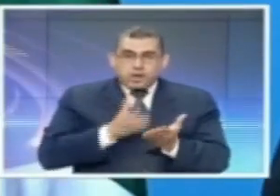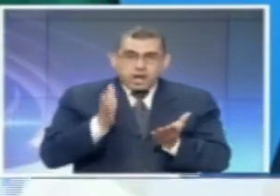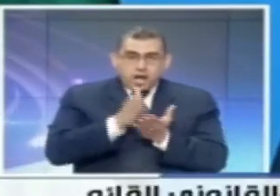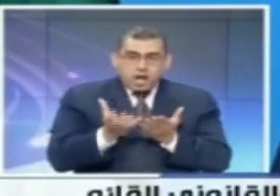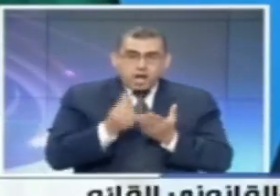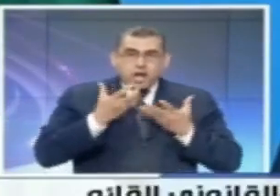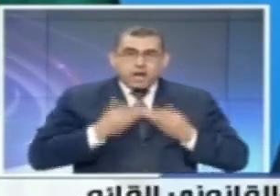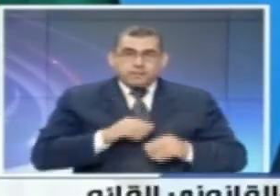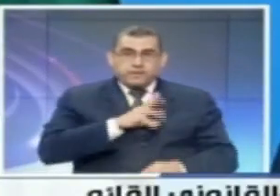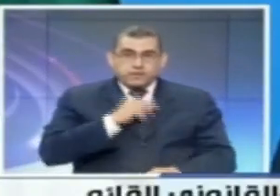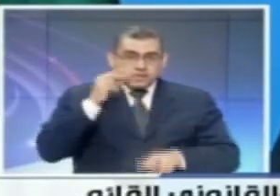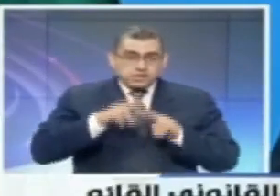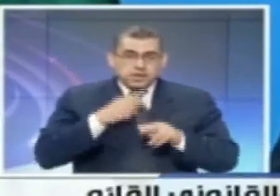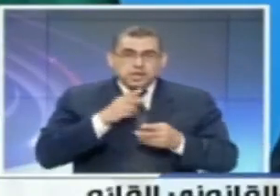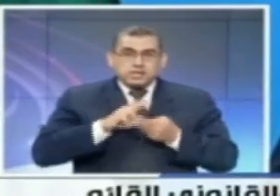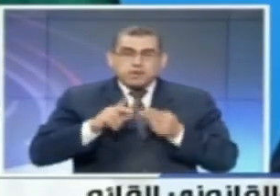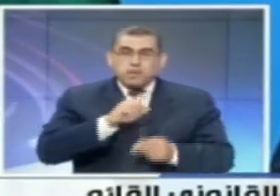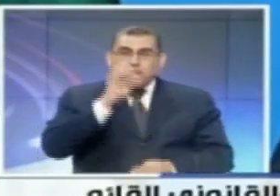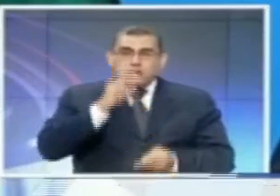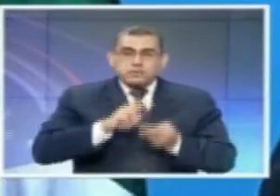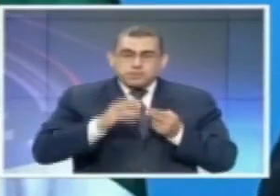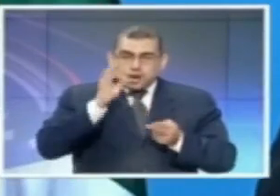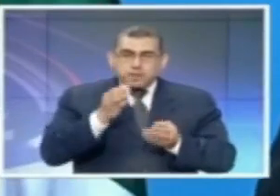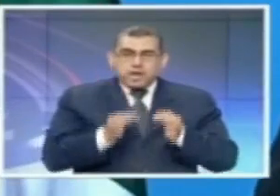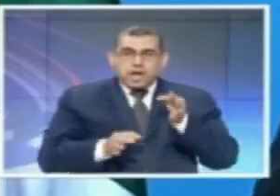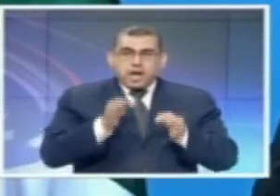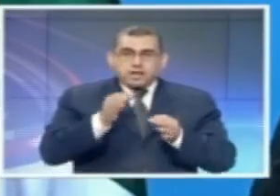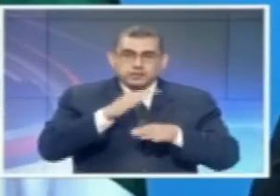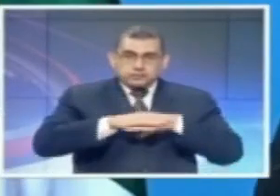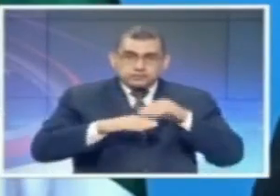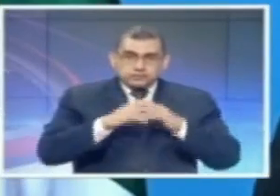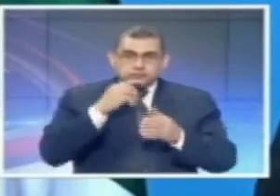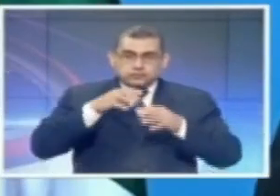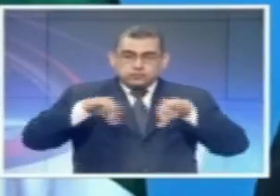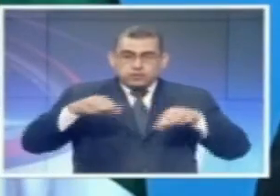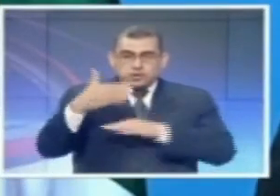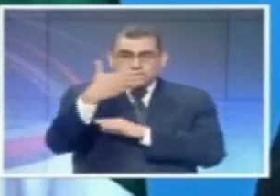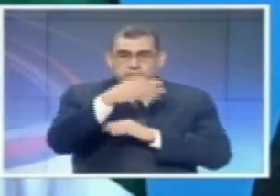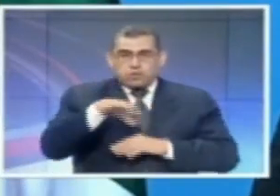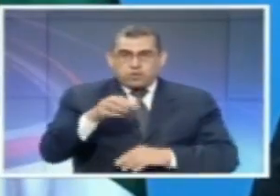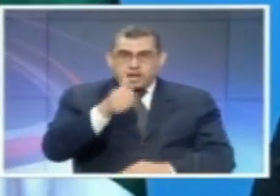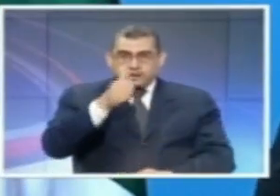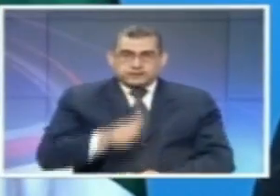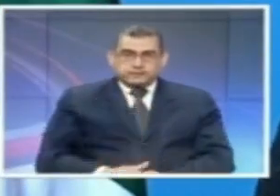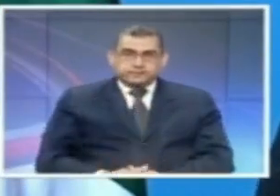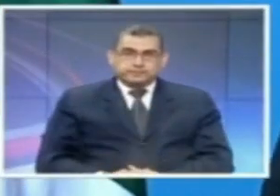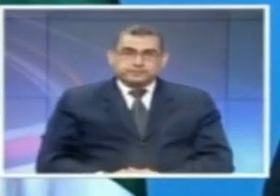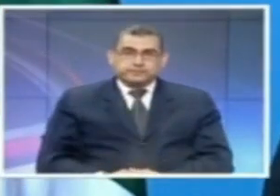الأمن للفلسطينيين والإسرائيليين إلا بالسلام العادل المبني على حل الدولتين.